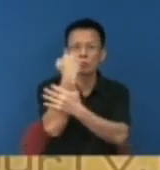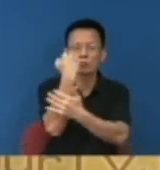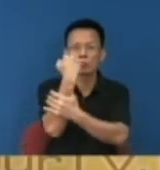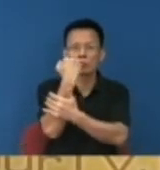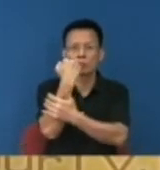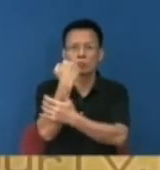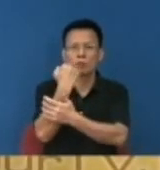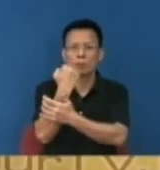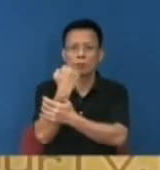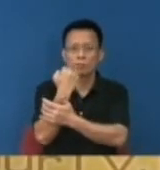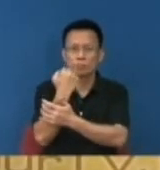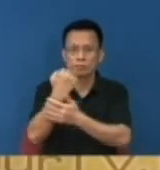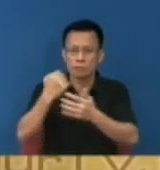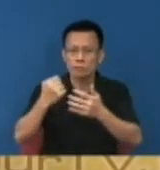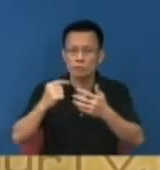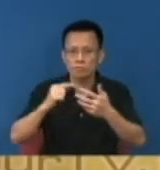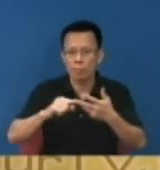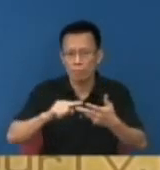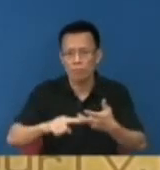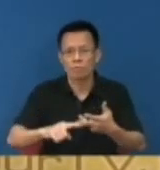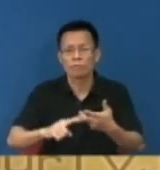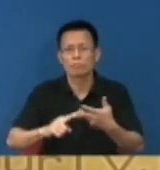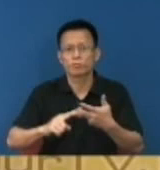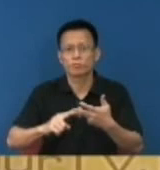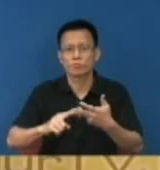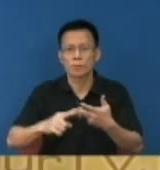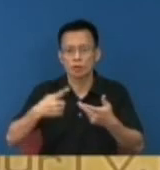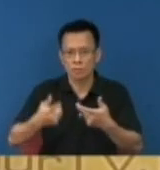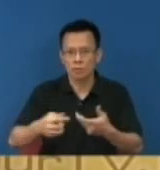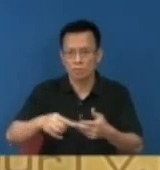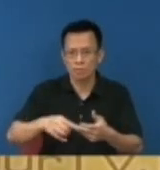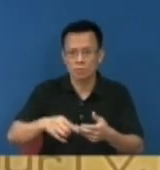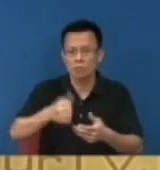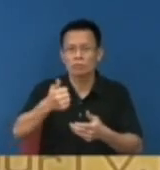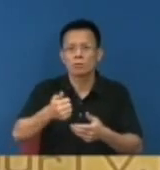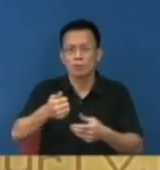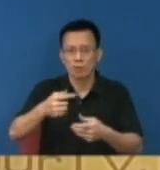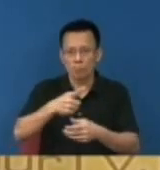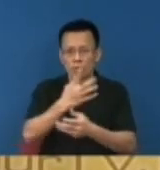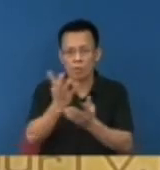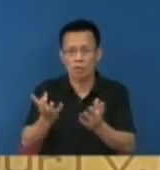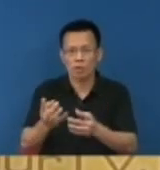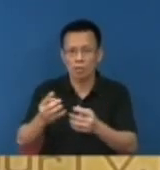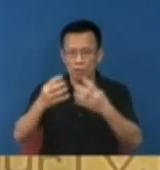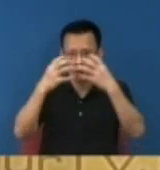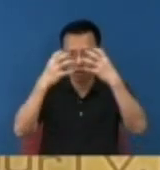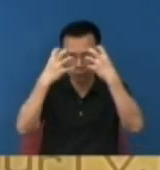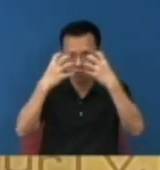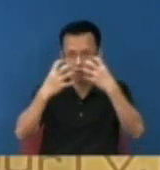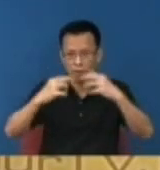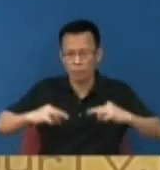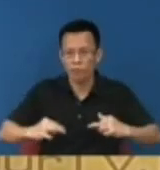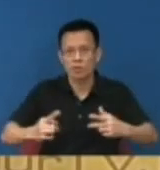以至到差唔多瓜熟蒂落。希望大家留意呢個發展。如果民主